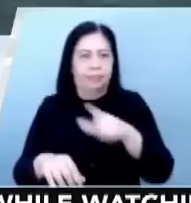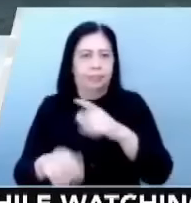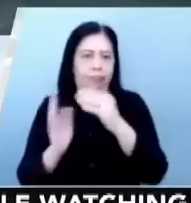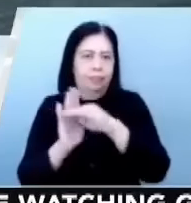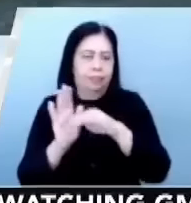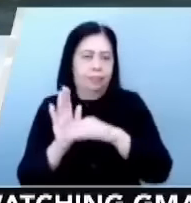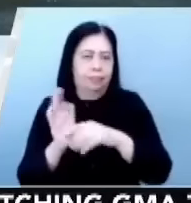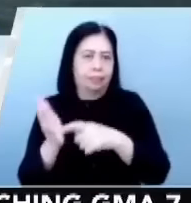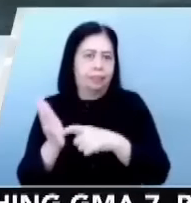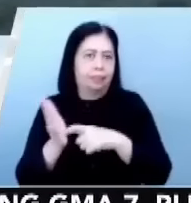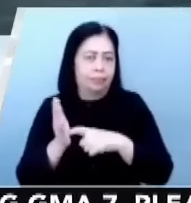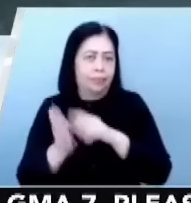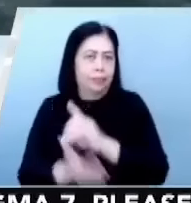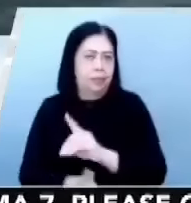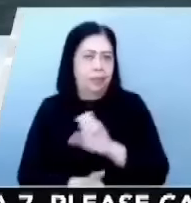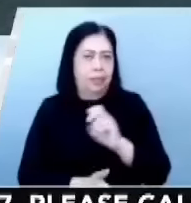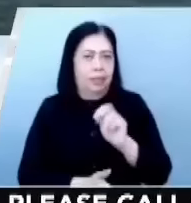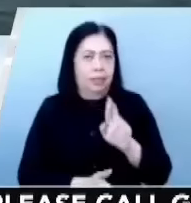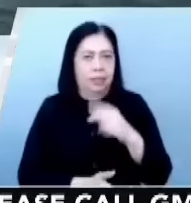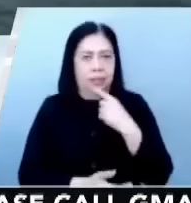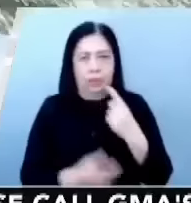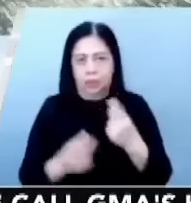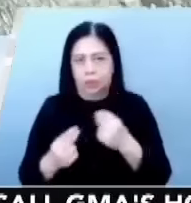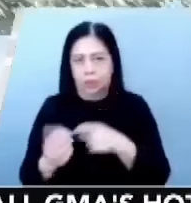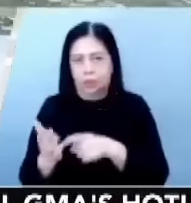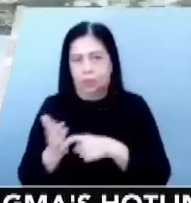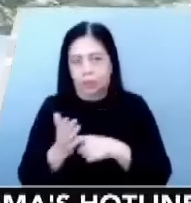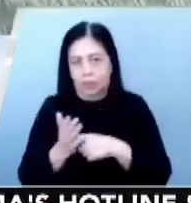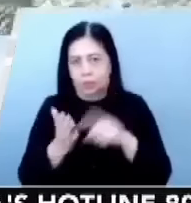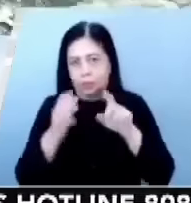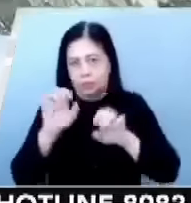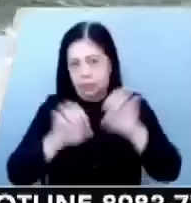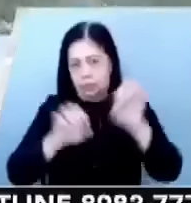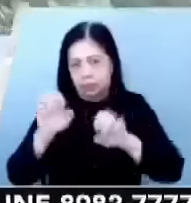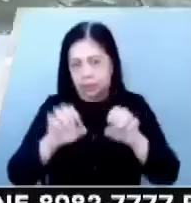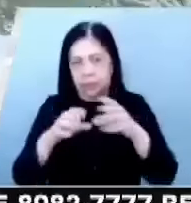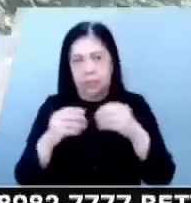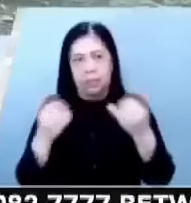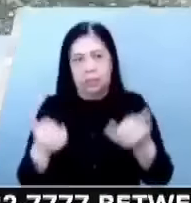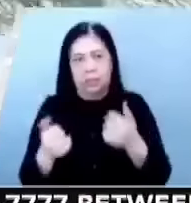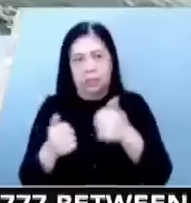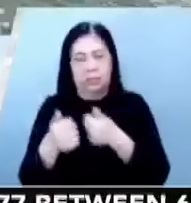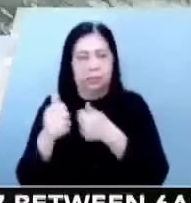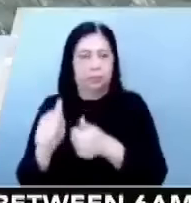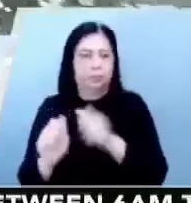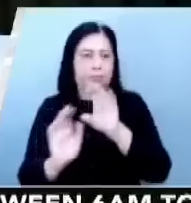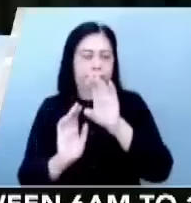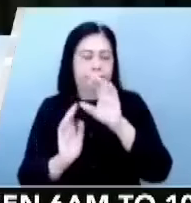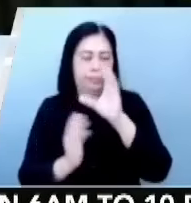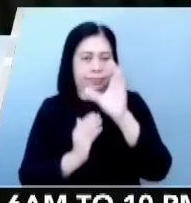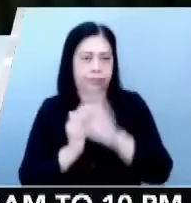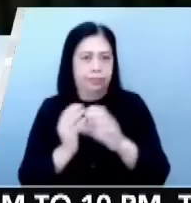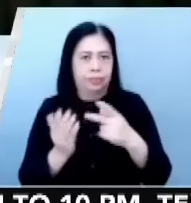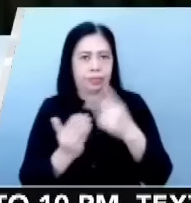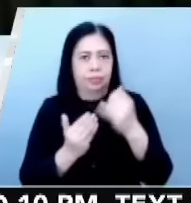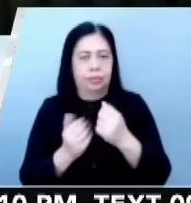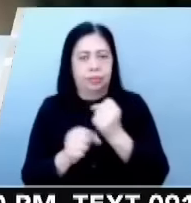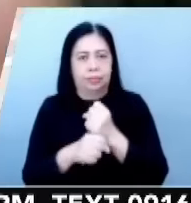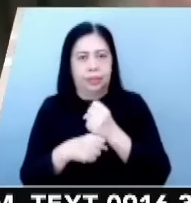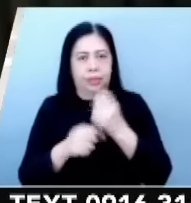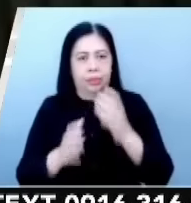DENR batay sa isinagawa nilang compliance audit at ito ngayon ang kinukumpleto ng mga project proponents. Tapos na sila